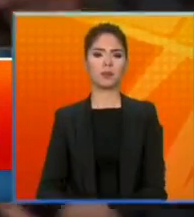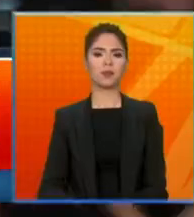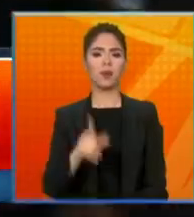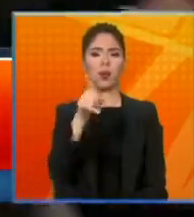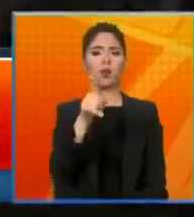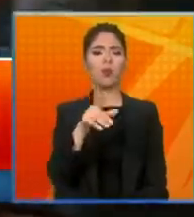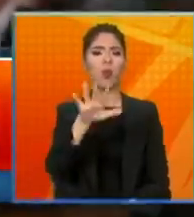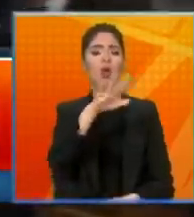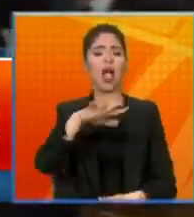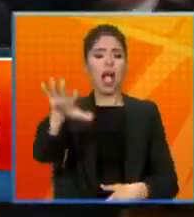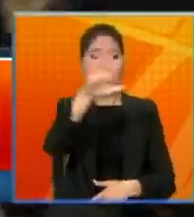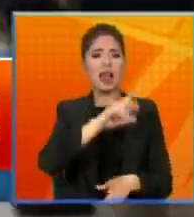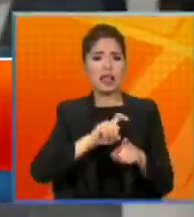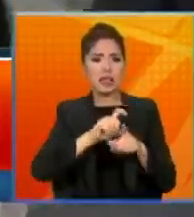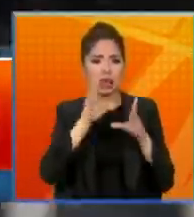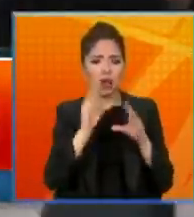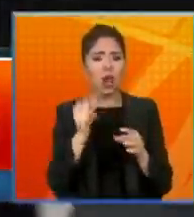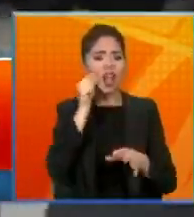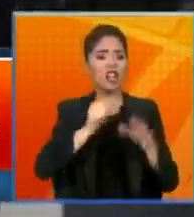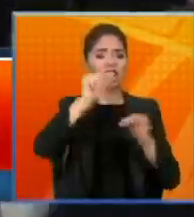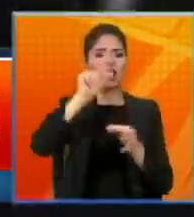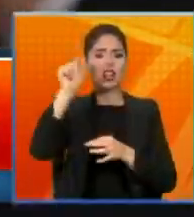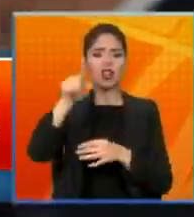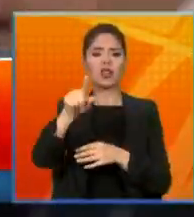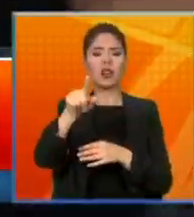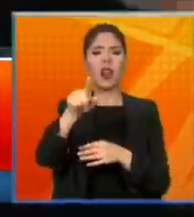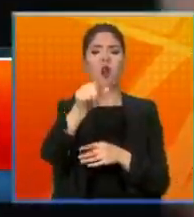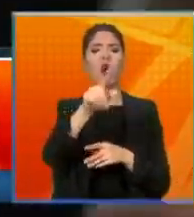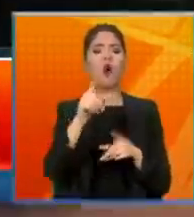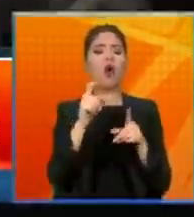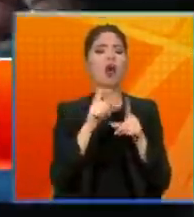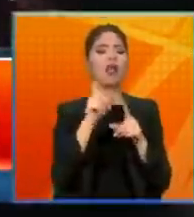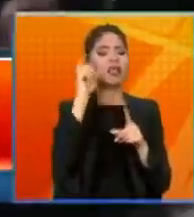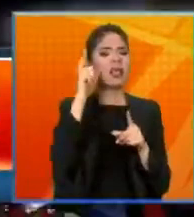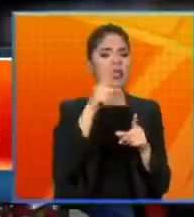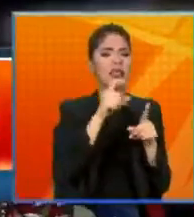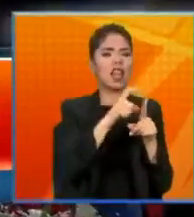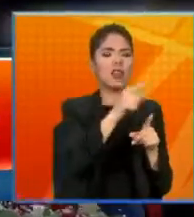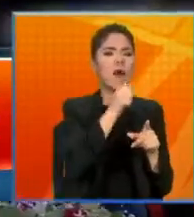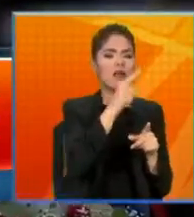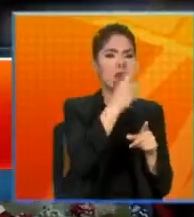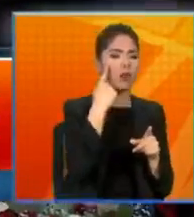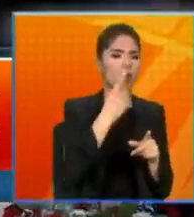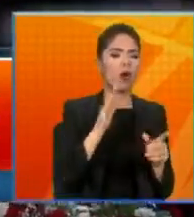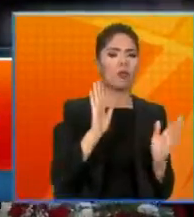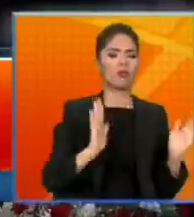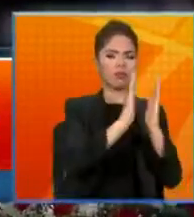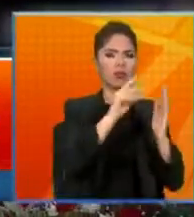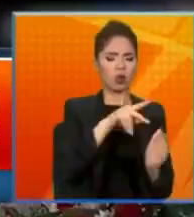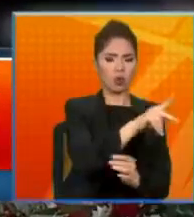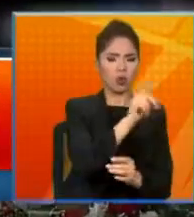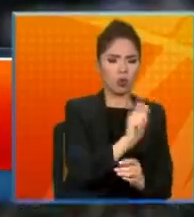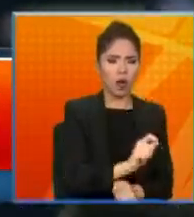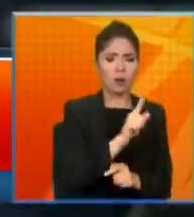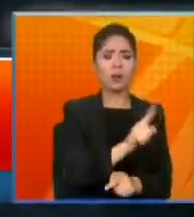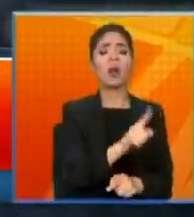Duruma öfkelenen bazı partililer Yalım'ın danışmanının üzerine yürüdü. Arkadaşlar lütfen. Kılıçdaroğlu'nun tek aday